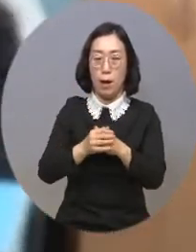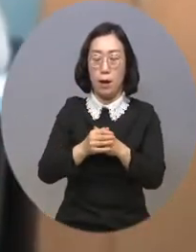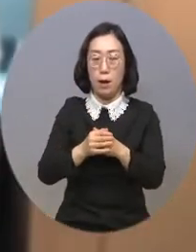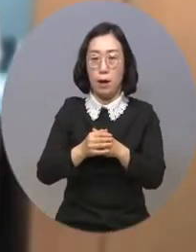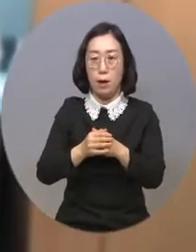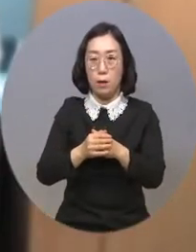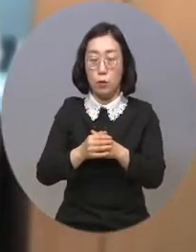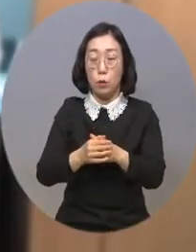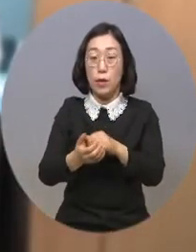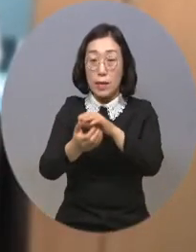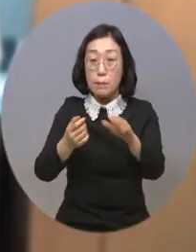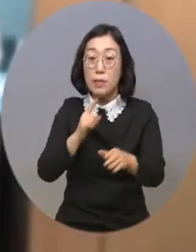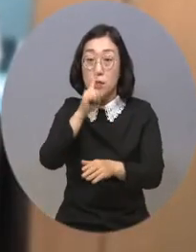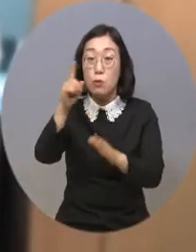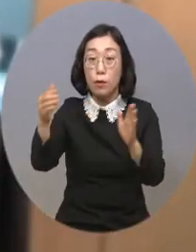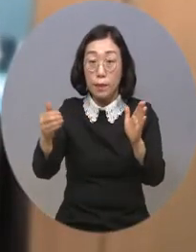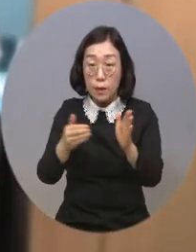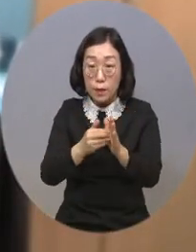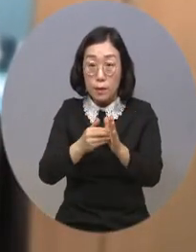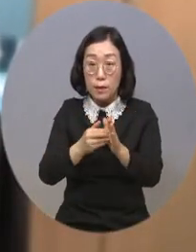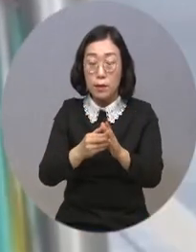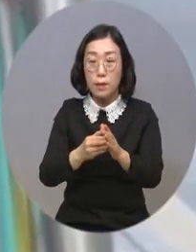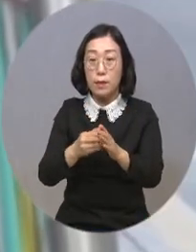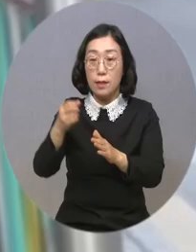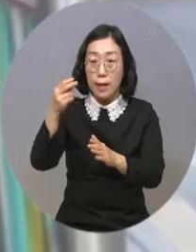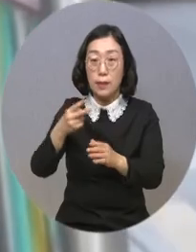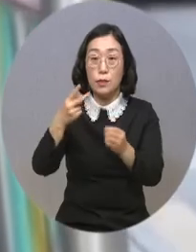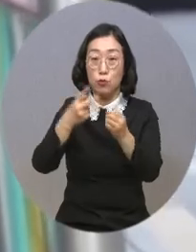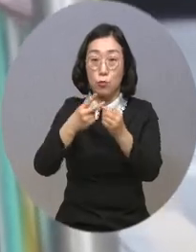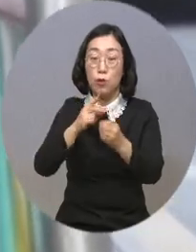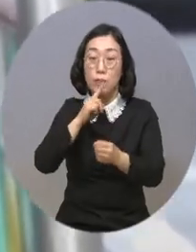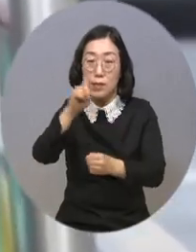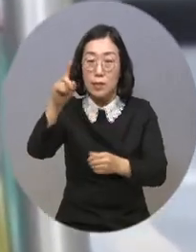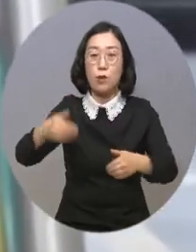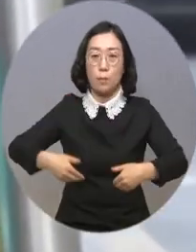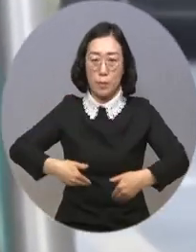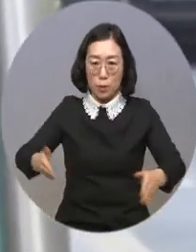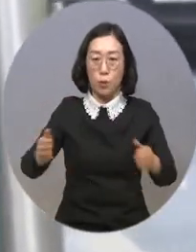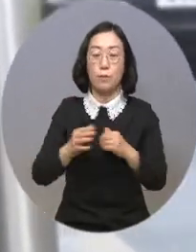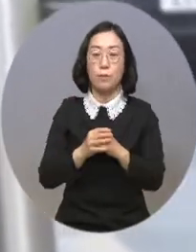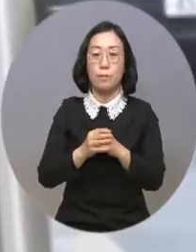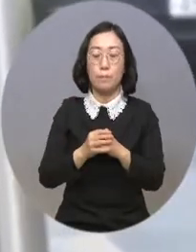교육급여와 교육비를 신청해 지원받고 있는 학생은 다시 신청하지 않아도 됩니다.